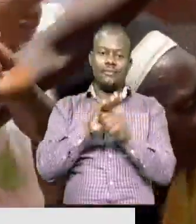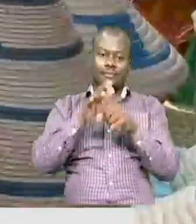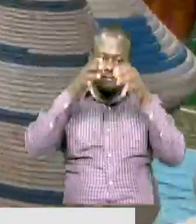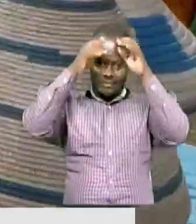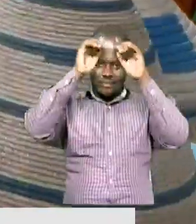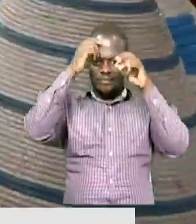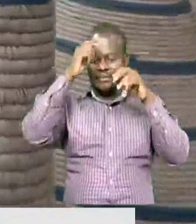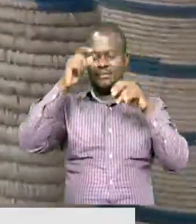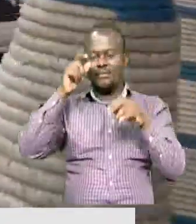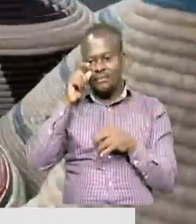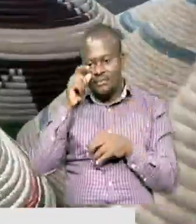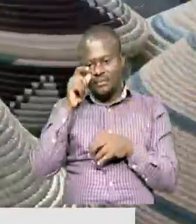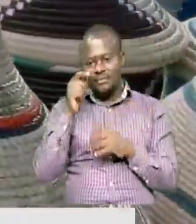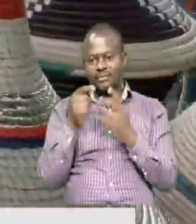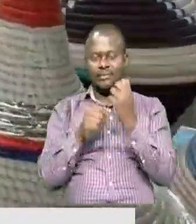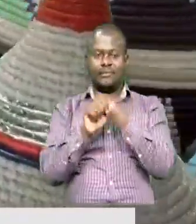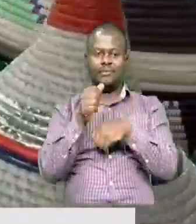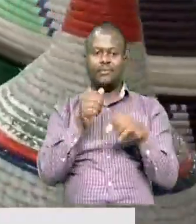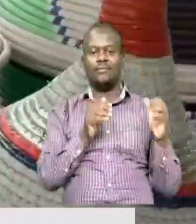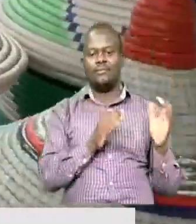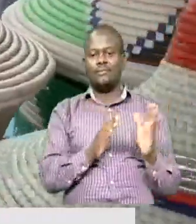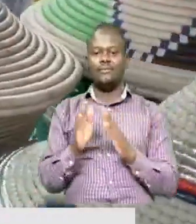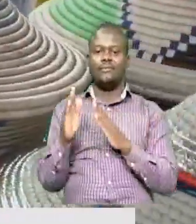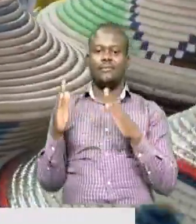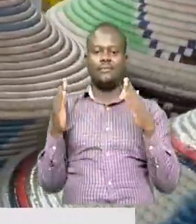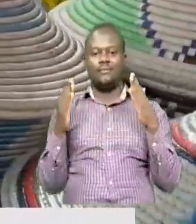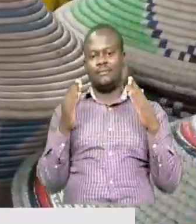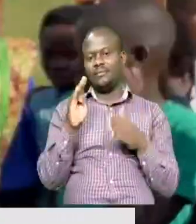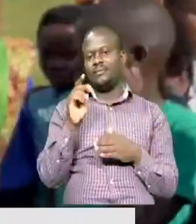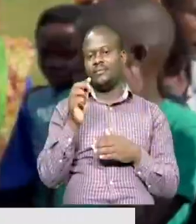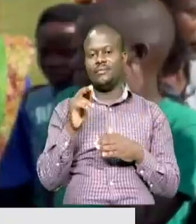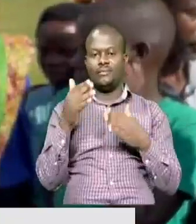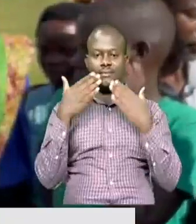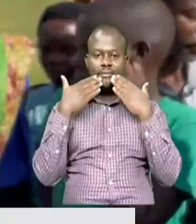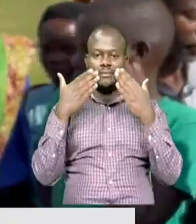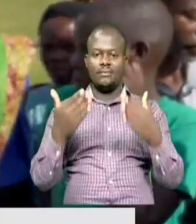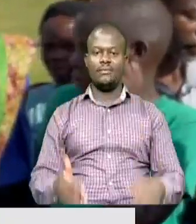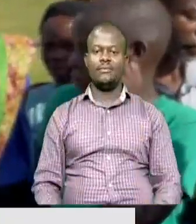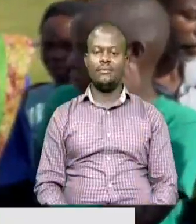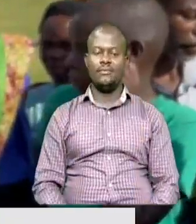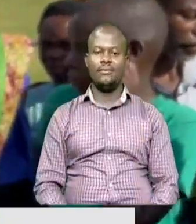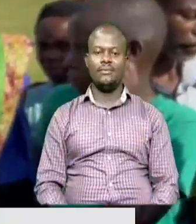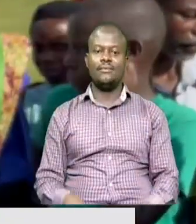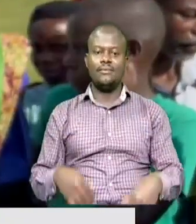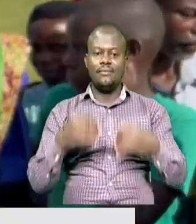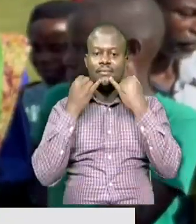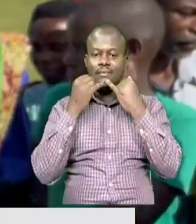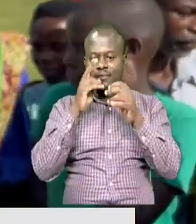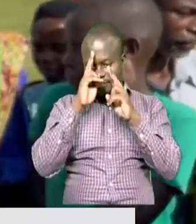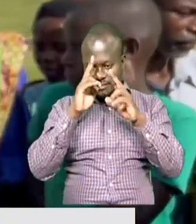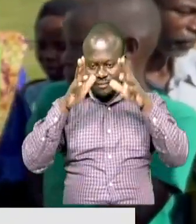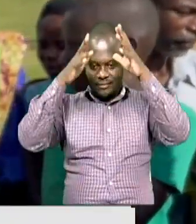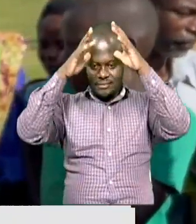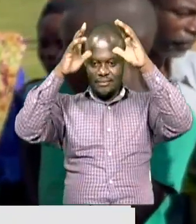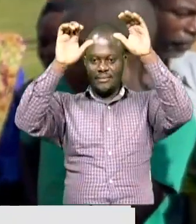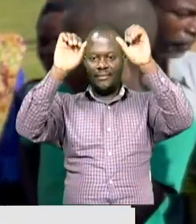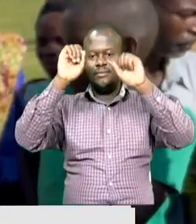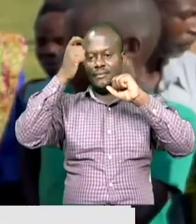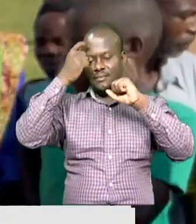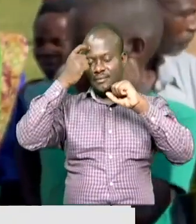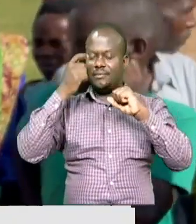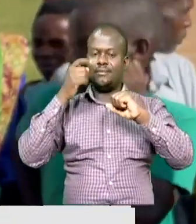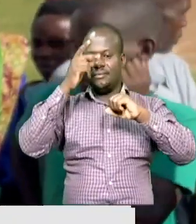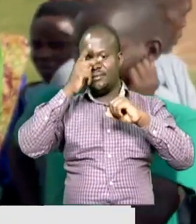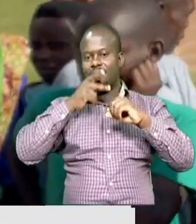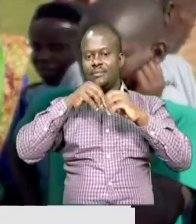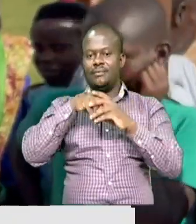Kagame. Ahandi mu gikorwa bateguye bise Bukure turashima. Utubwirire nyakubahwa Perezida wa Repubulika, utababyaye